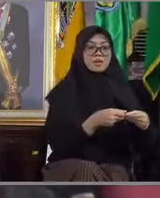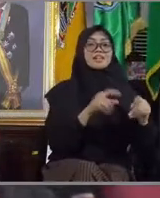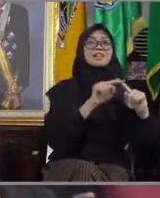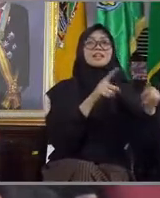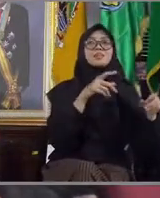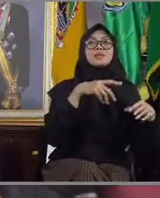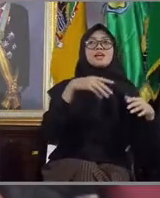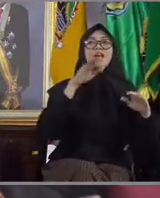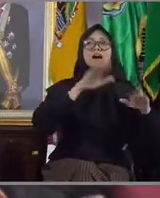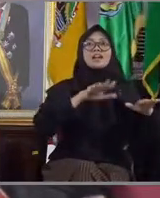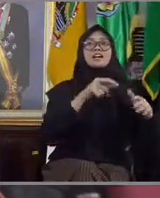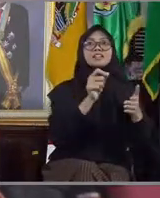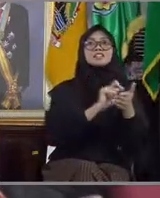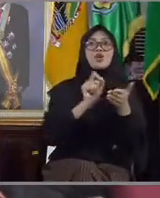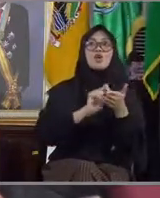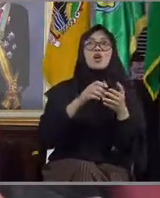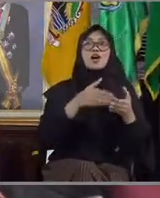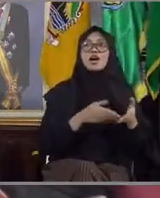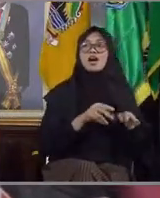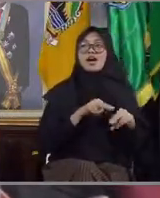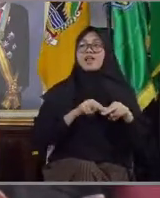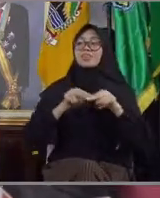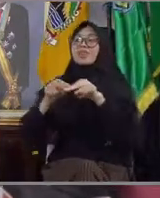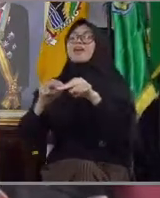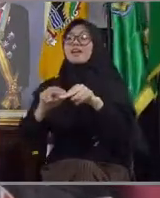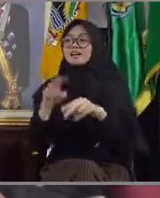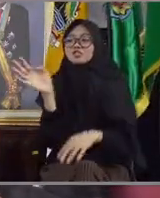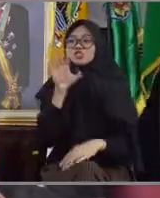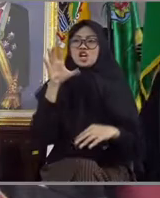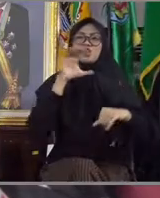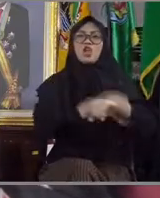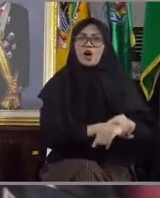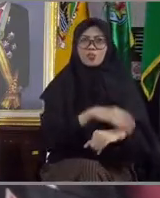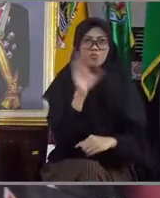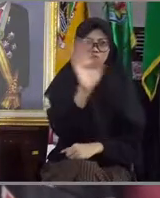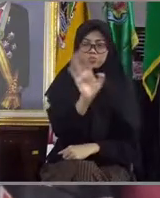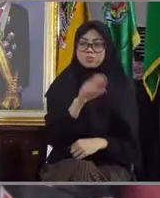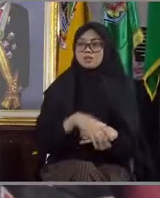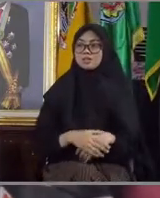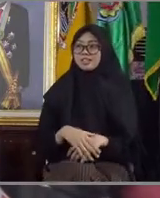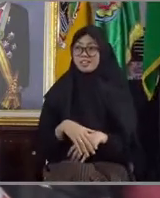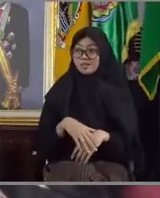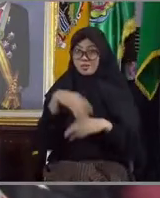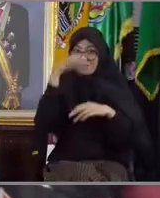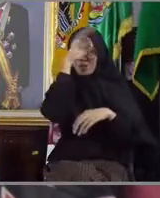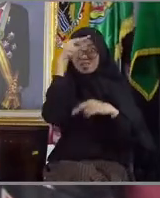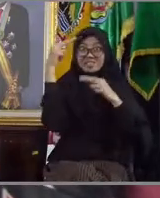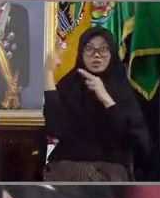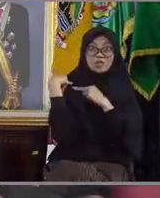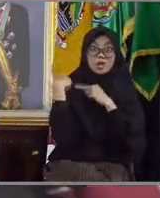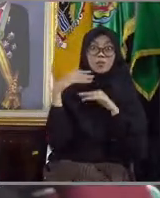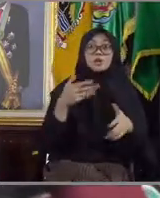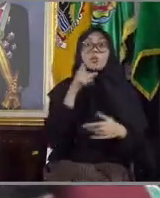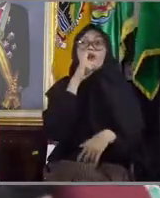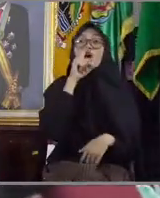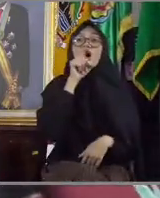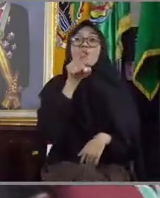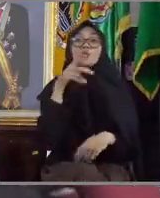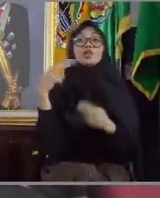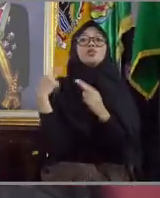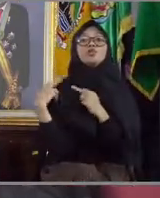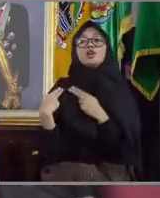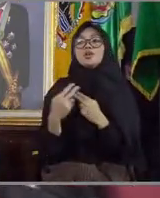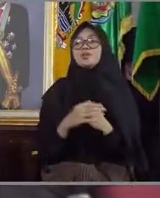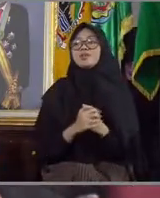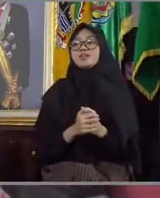enggak telat. Saya mas, ini yang suruh tanggung jawab polisinya apa bapakmu?